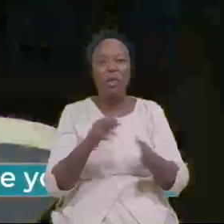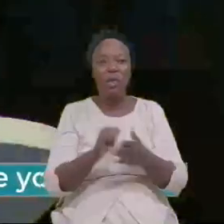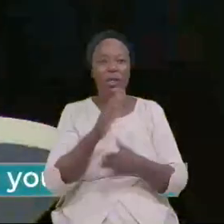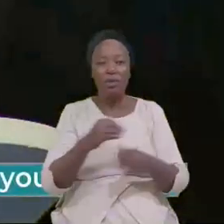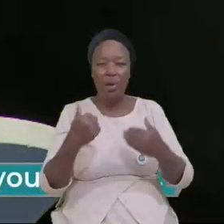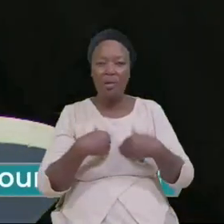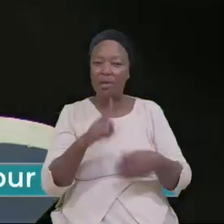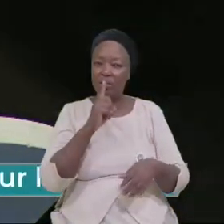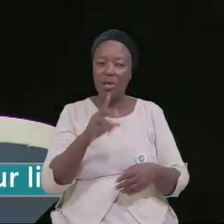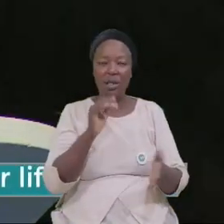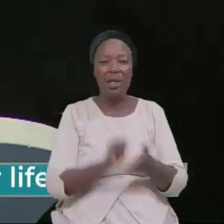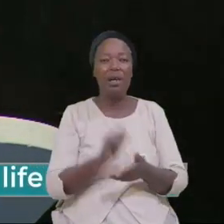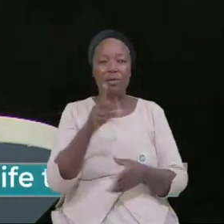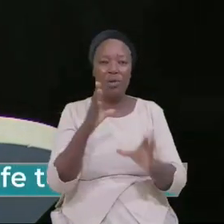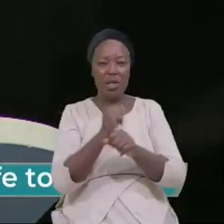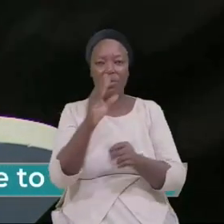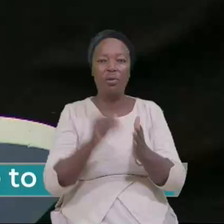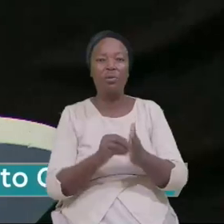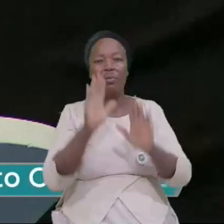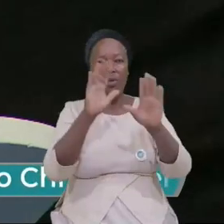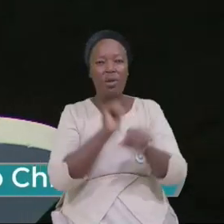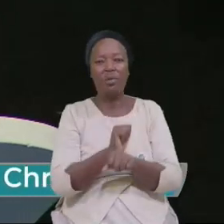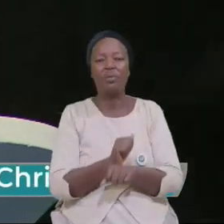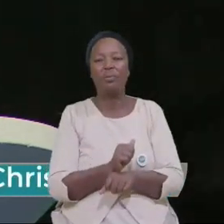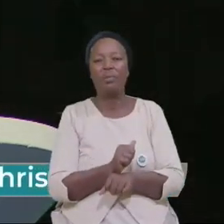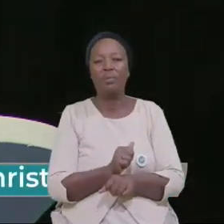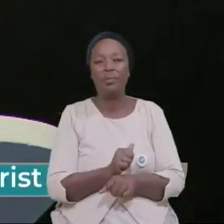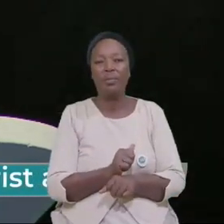garantie que vous aurez votre miracle.